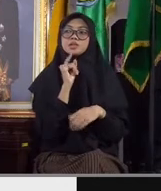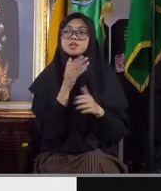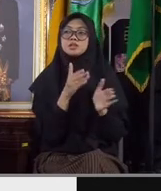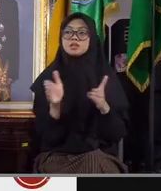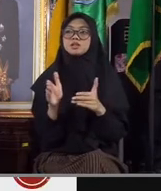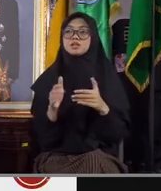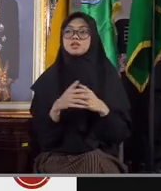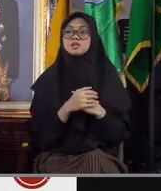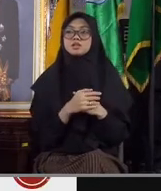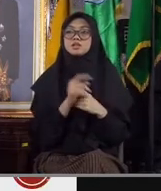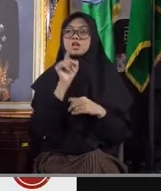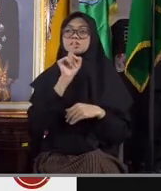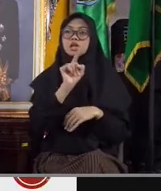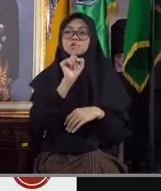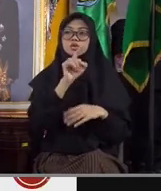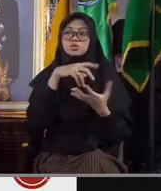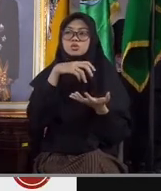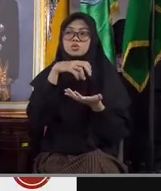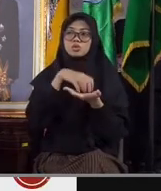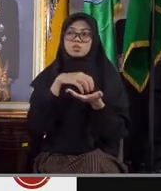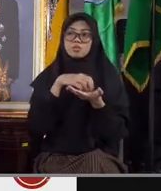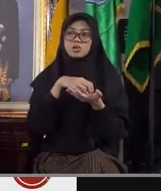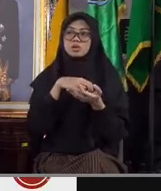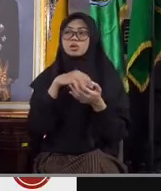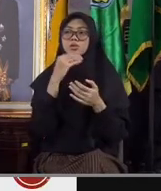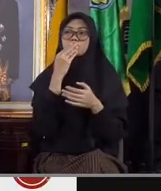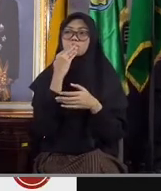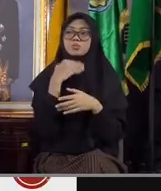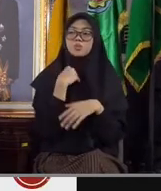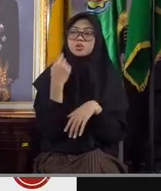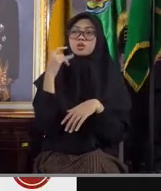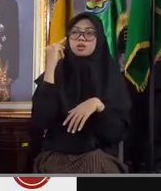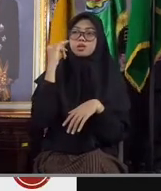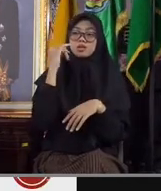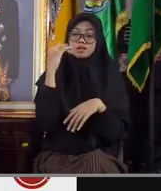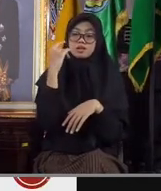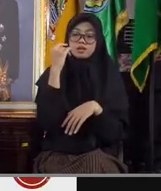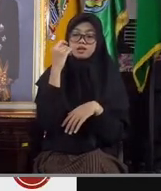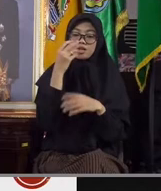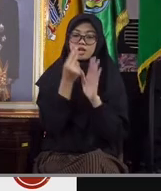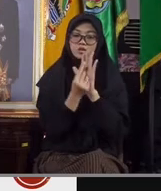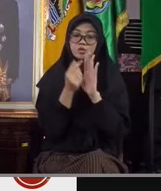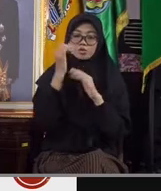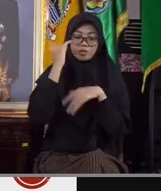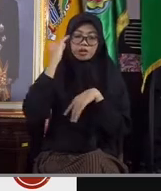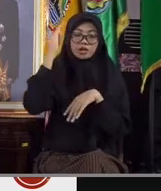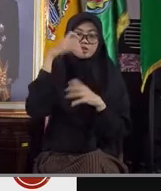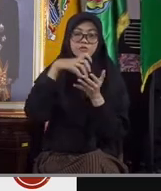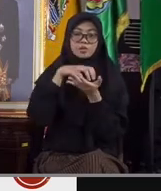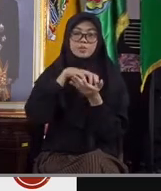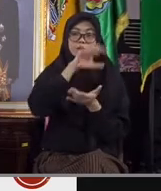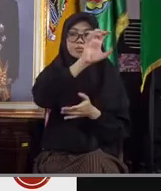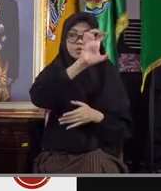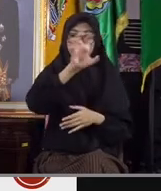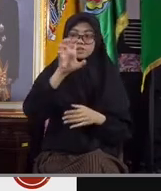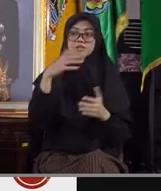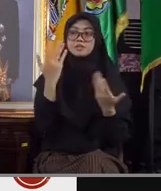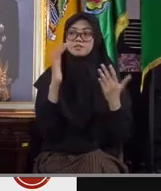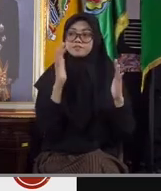next. Satu-satunya sekarang yang punya komite ekonomi kreatif di tingkat provinsi. Bisa tepuk tangan untuk itu kali